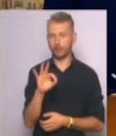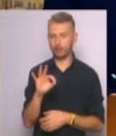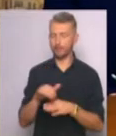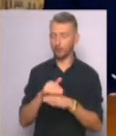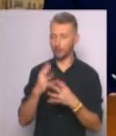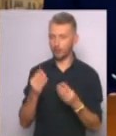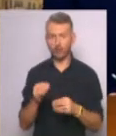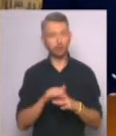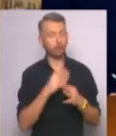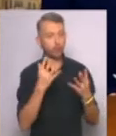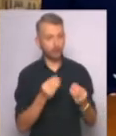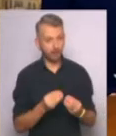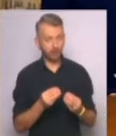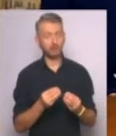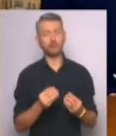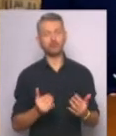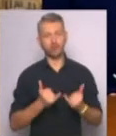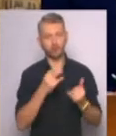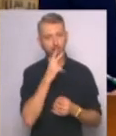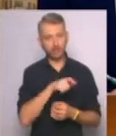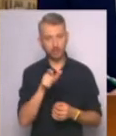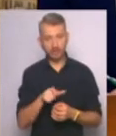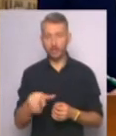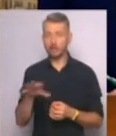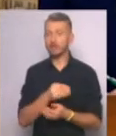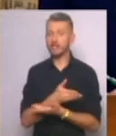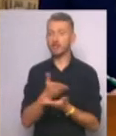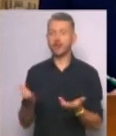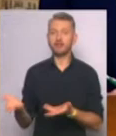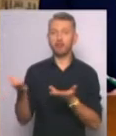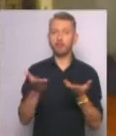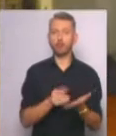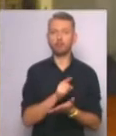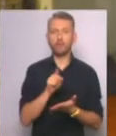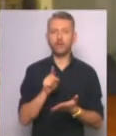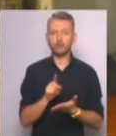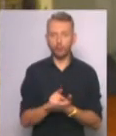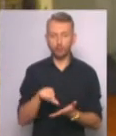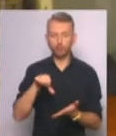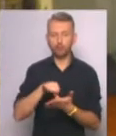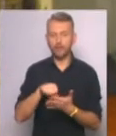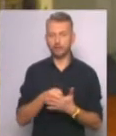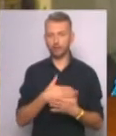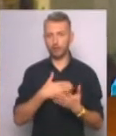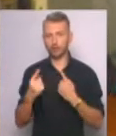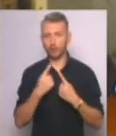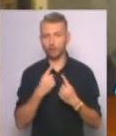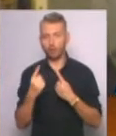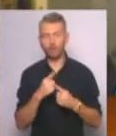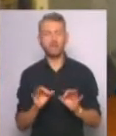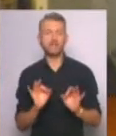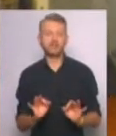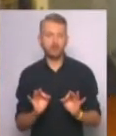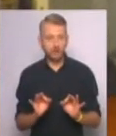Доброго дня, шановні глядачі. Так, ми всі глядачів сьогодні запрошуємо обов'язково долучатися до нашої розмови.